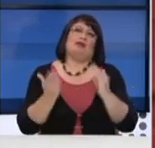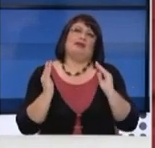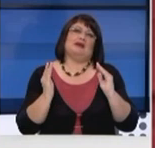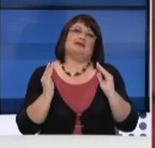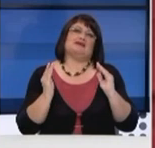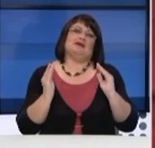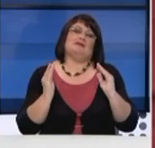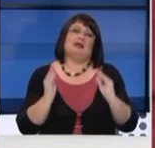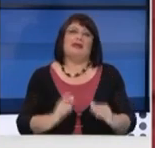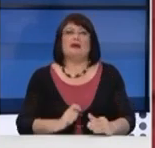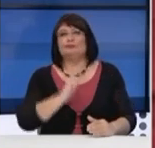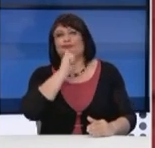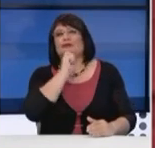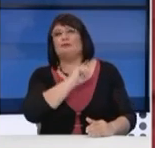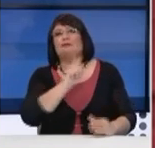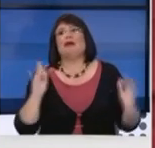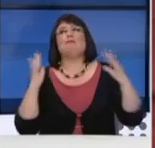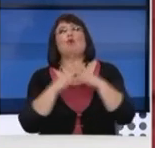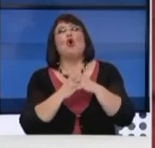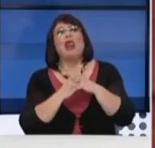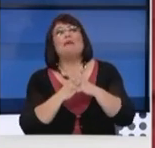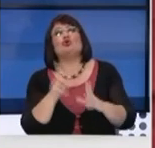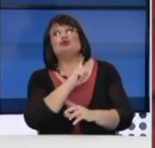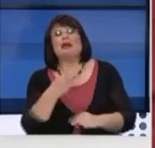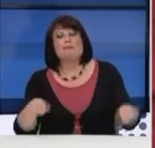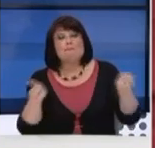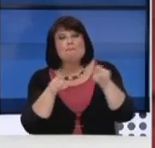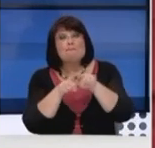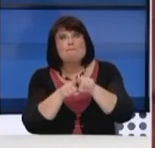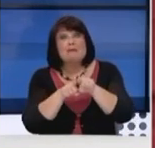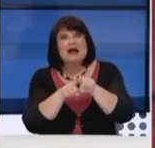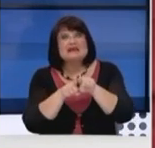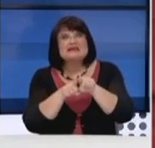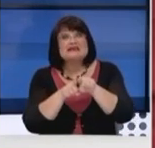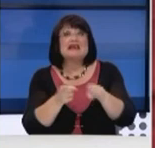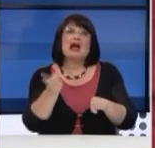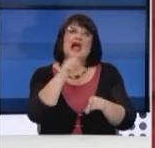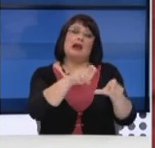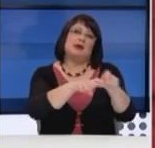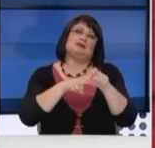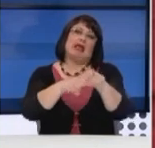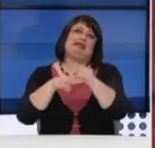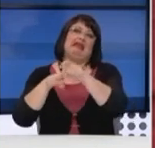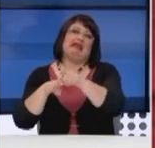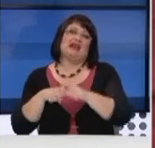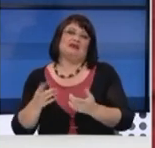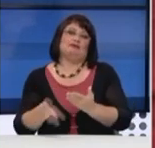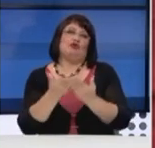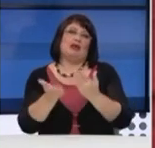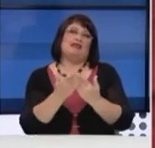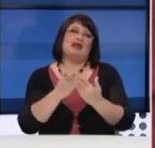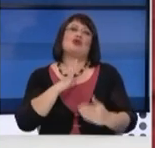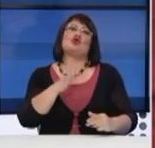που θα αποτρέψει πόλεμο, τι είναι αυτό που θα αποτρέψει συνεκμετάλλευση υπέρ της Exxon και της Total και όχι υπέρ των λαών, τι είναι αυτό το οποίο θα